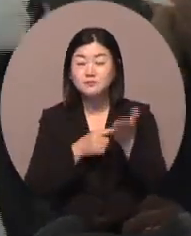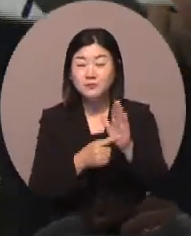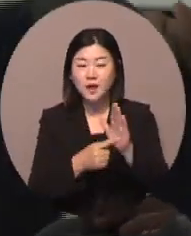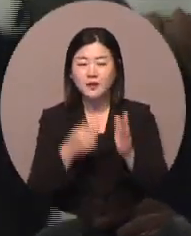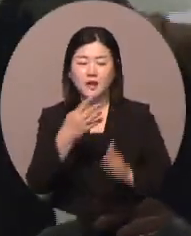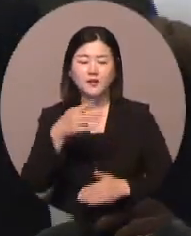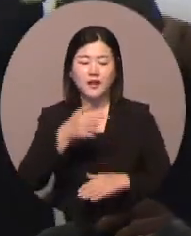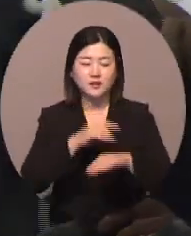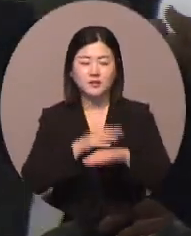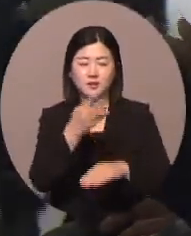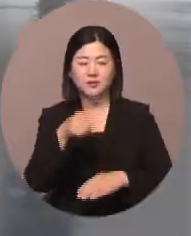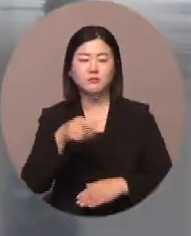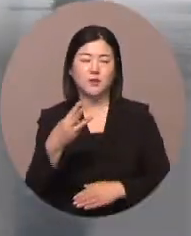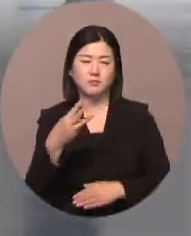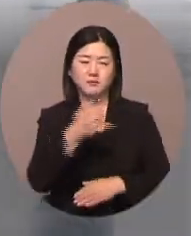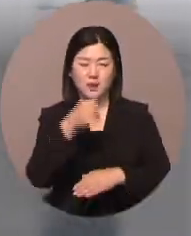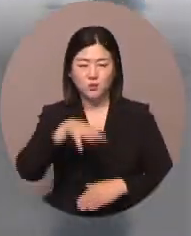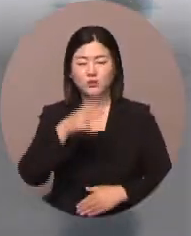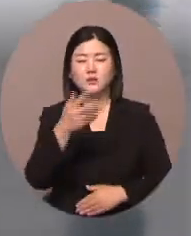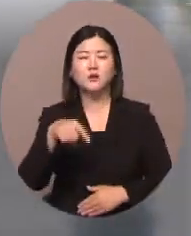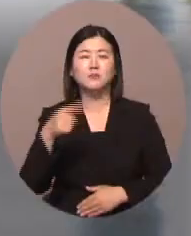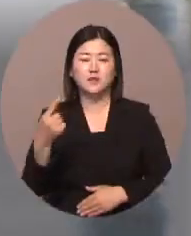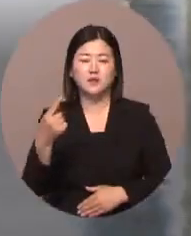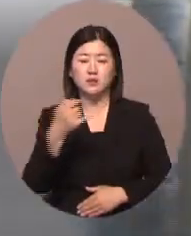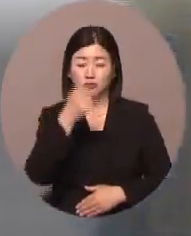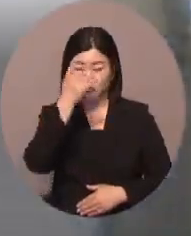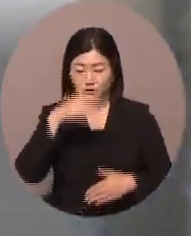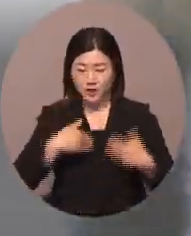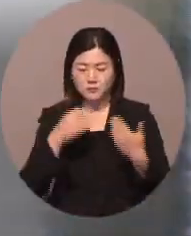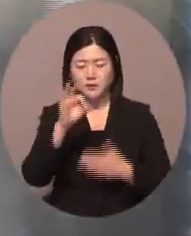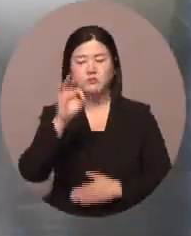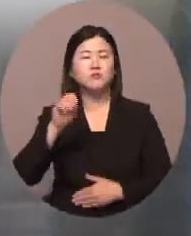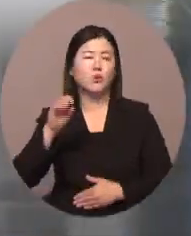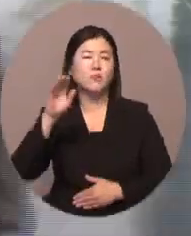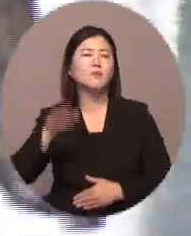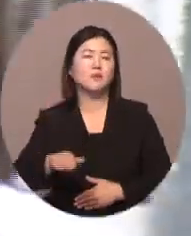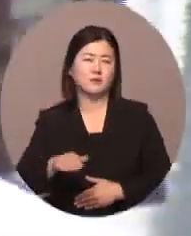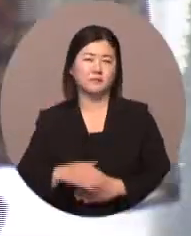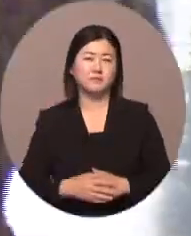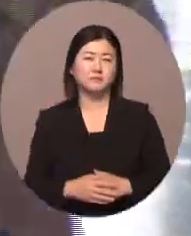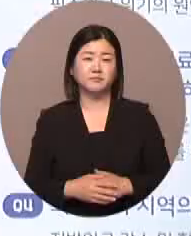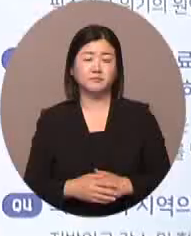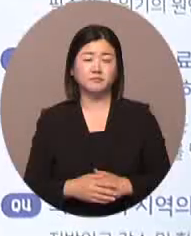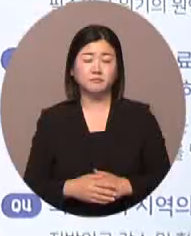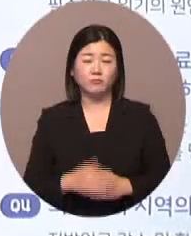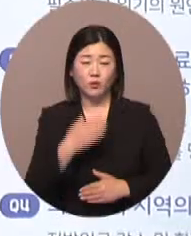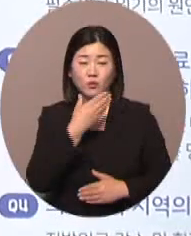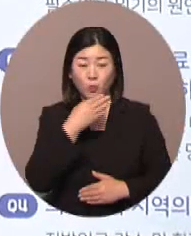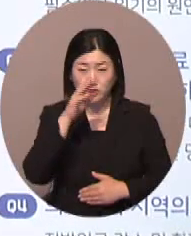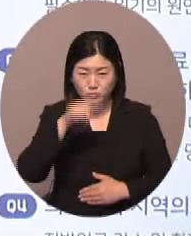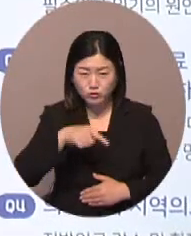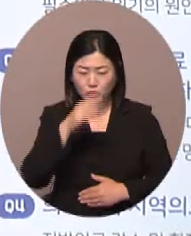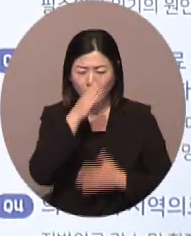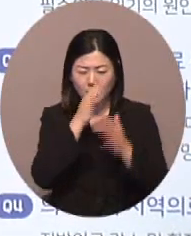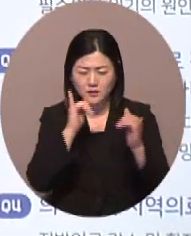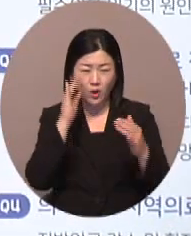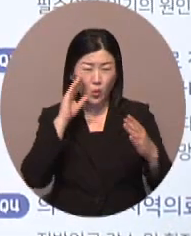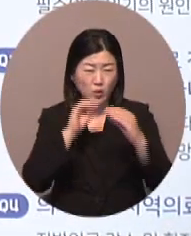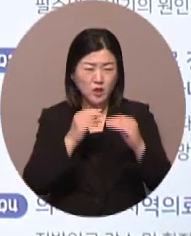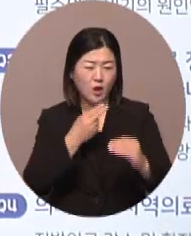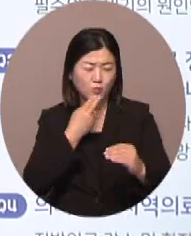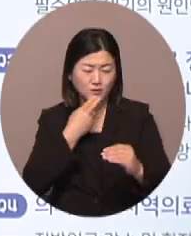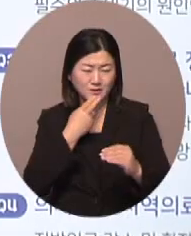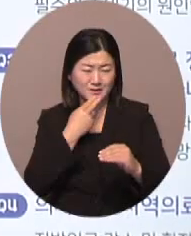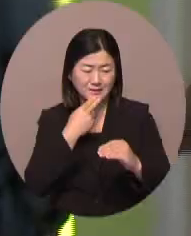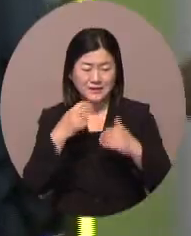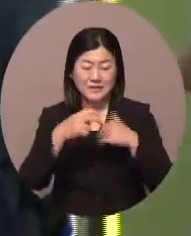대전 4.3%, 세종 7.1%, 충남 10% 미만입니다. 보건복지부는 환자의 동의 없는